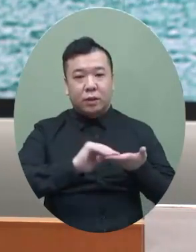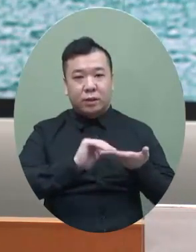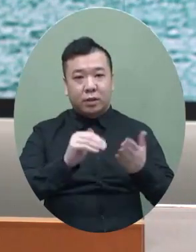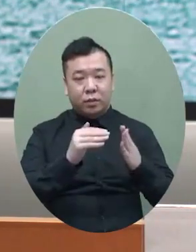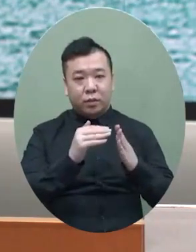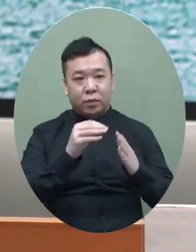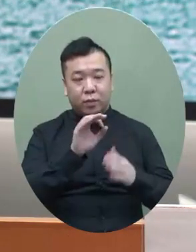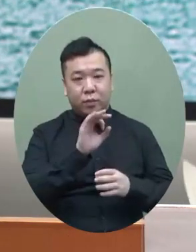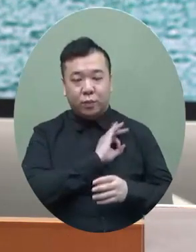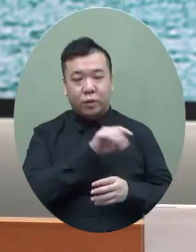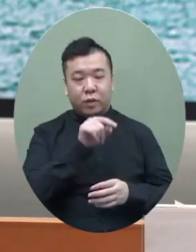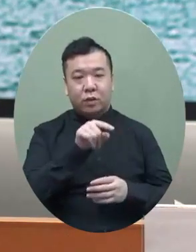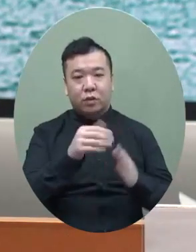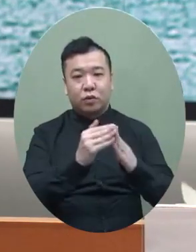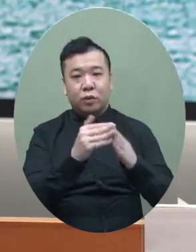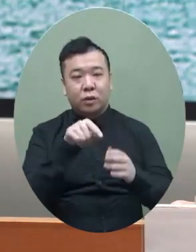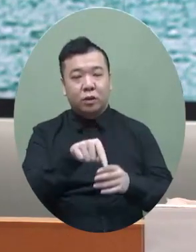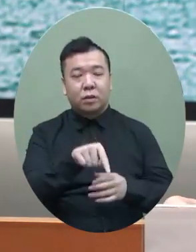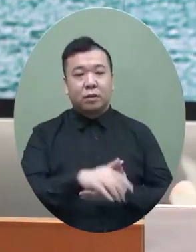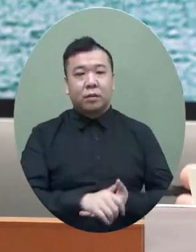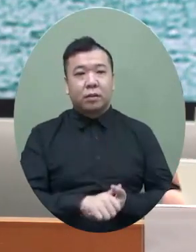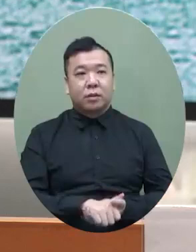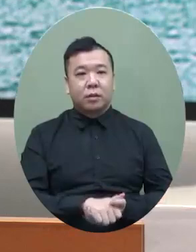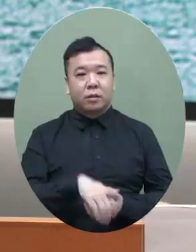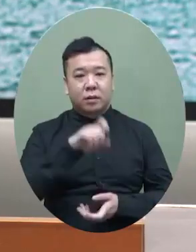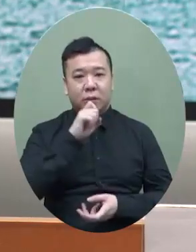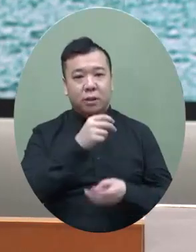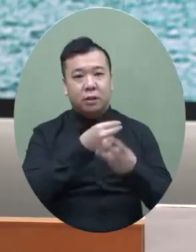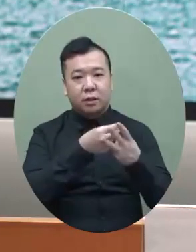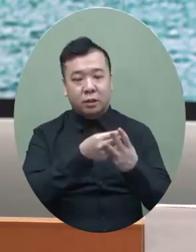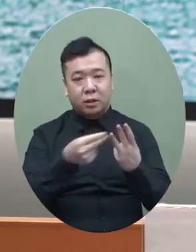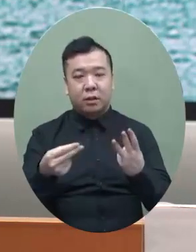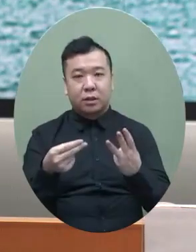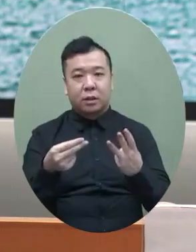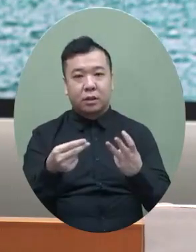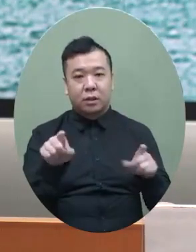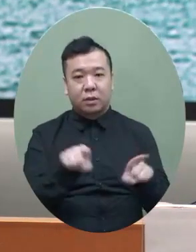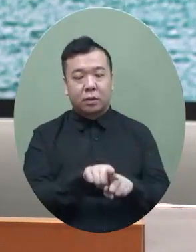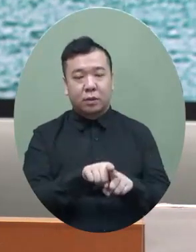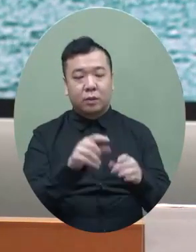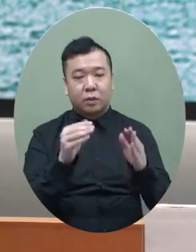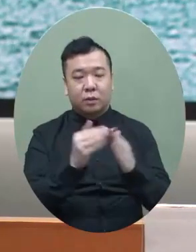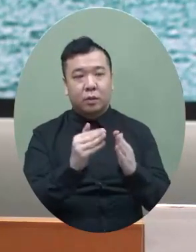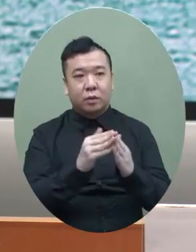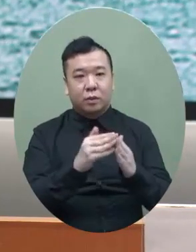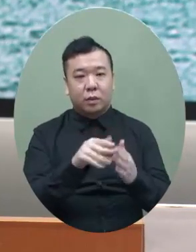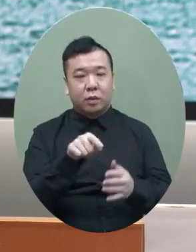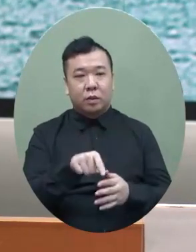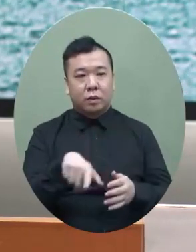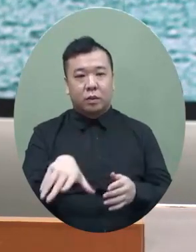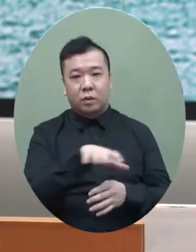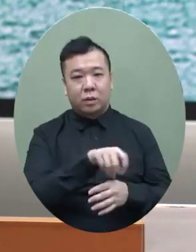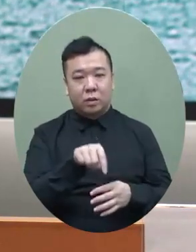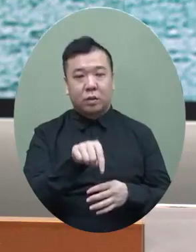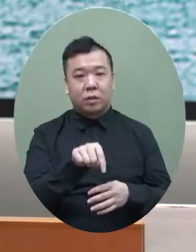他在那裡居住，也有37名跟他一起居住的人士，因為他們大家